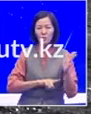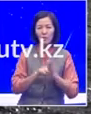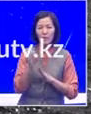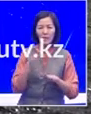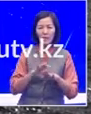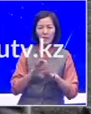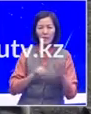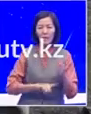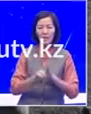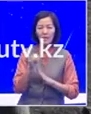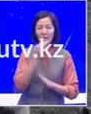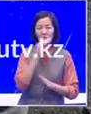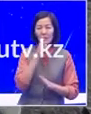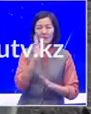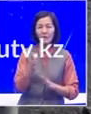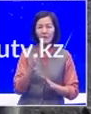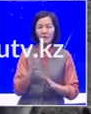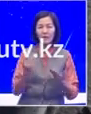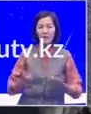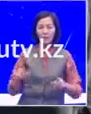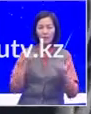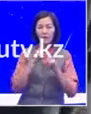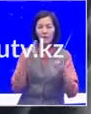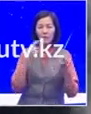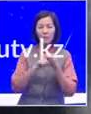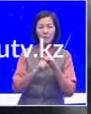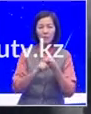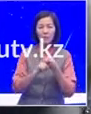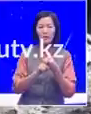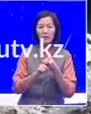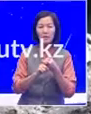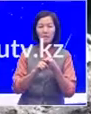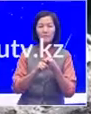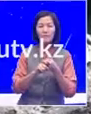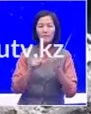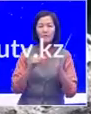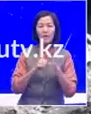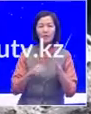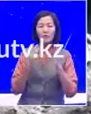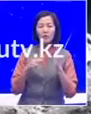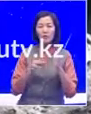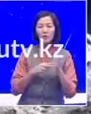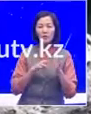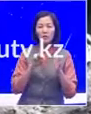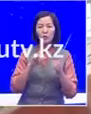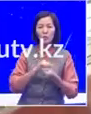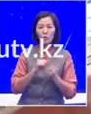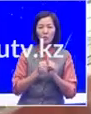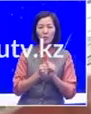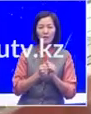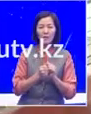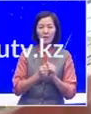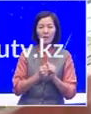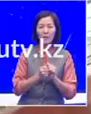15-ші қазанды күтпей, әлеуметтік нысандарға жылу берді. Айта кетерлік, қор жеткілікті 647 тонна қатты отын, 700 мың